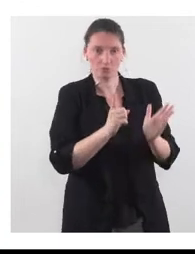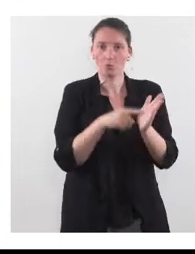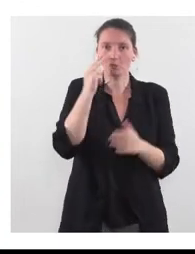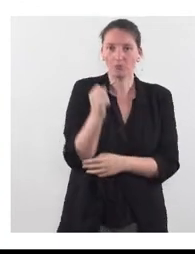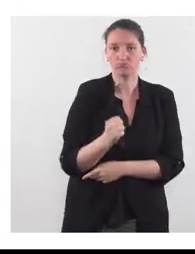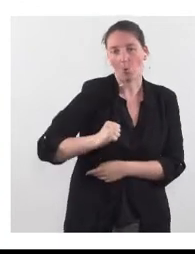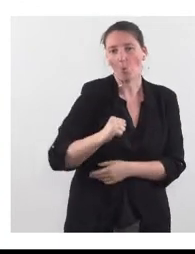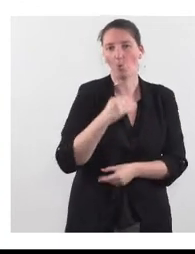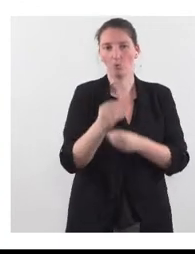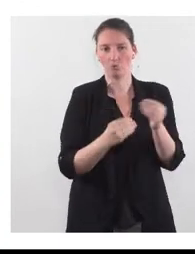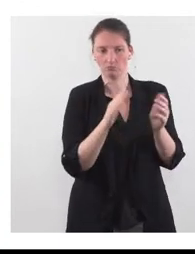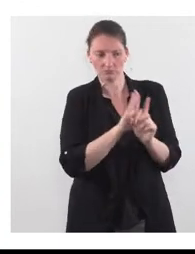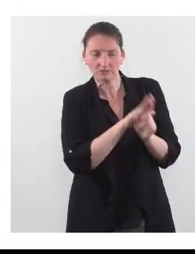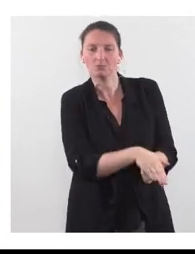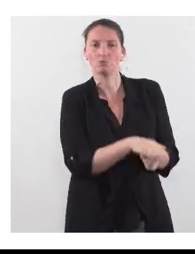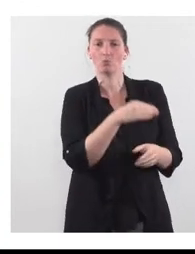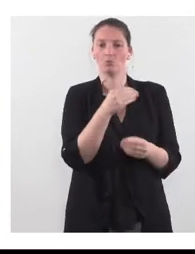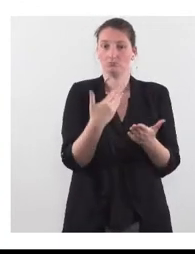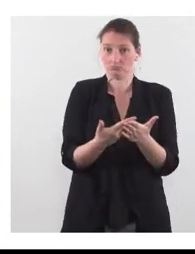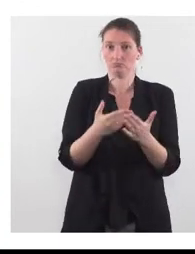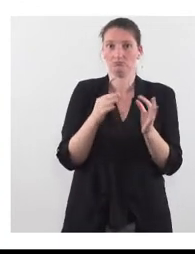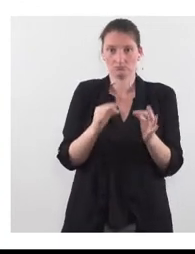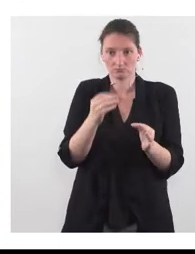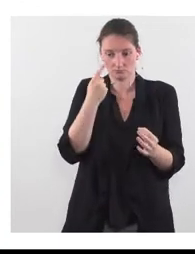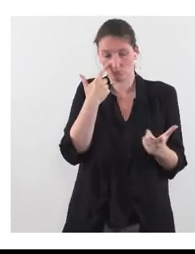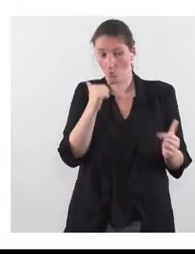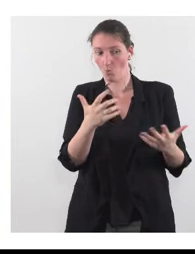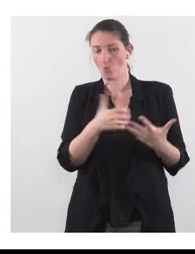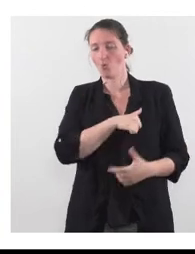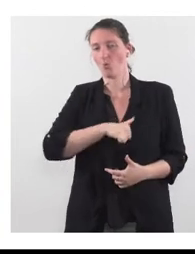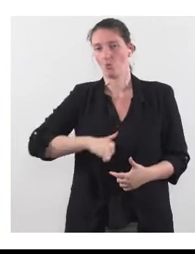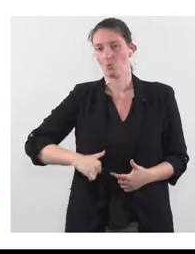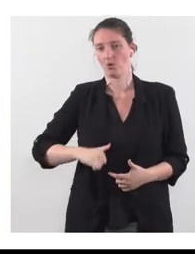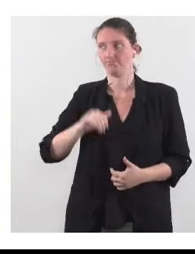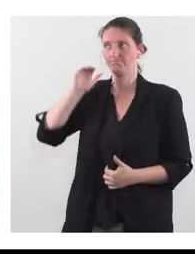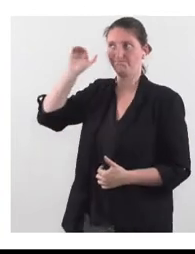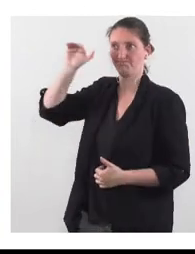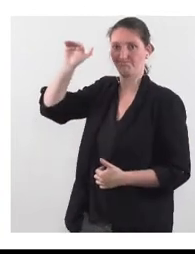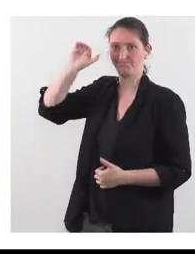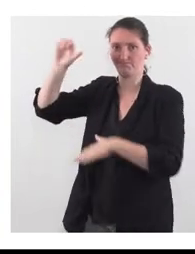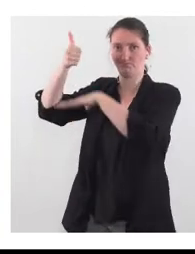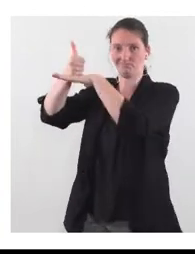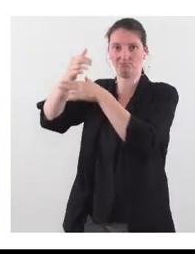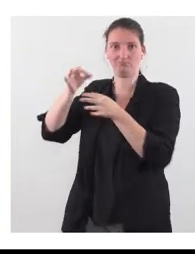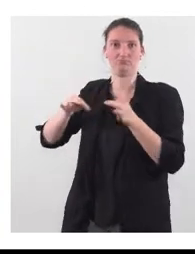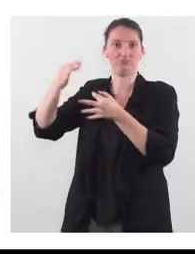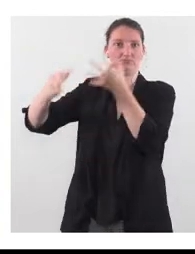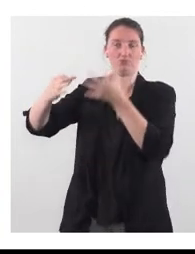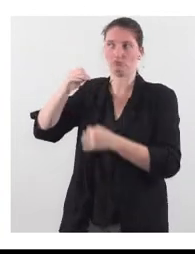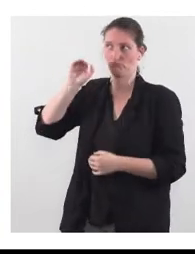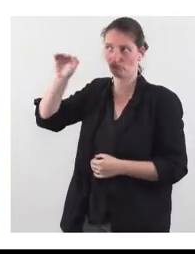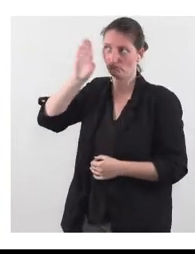est d'importance stratégique, d'importance générale, un cas important, nous pouvons avoir recours à la Cour supérieure. Et nous le